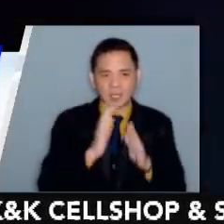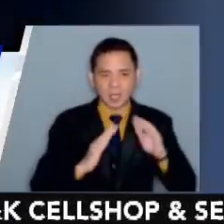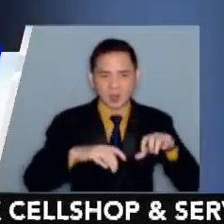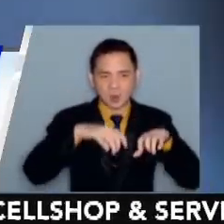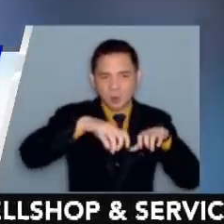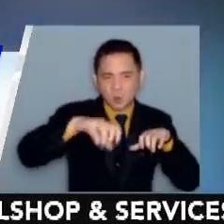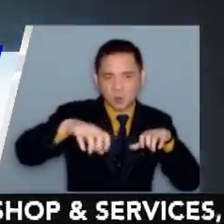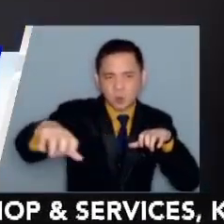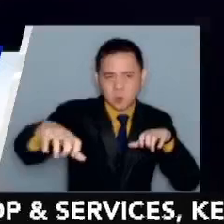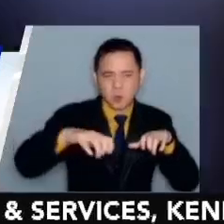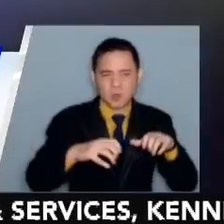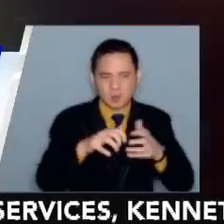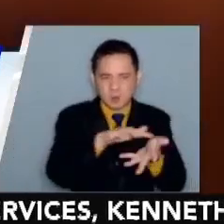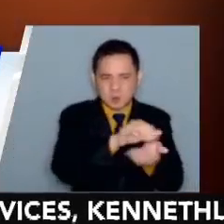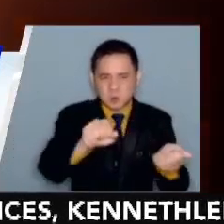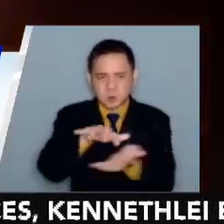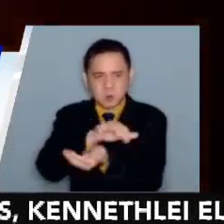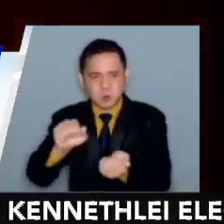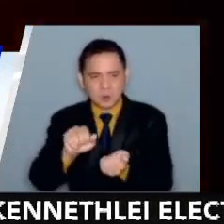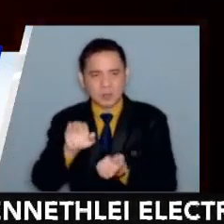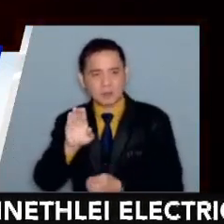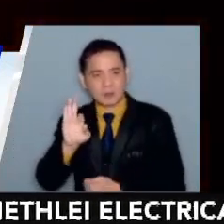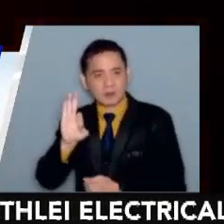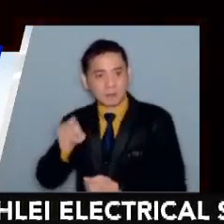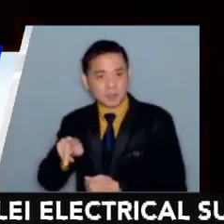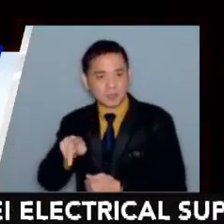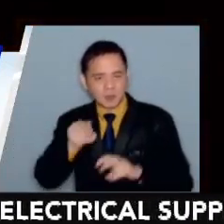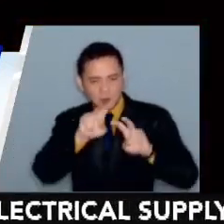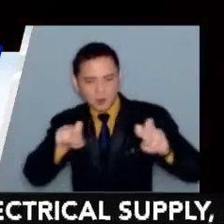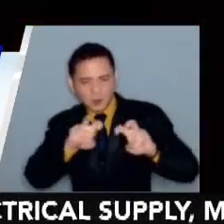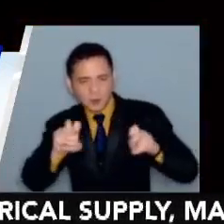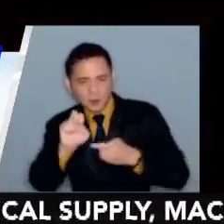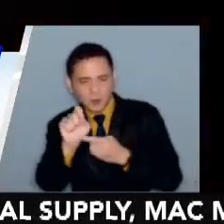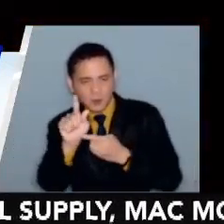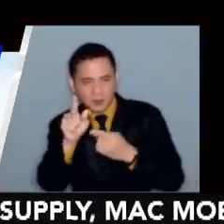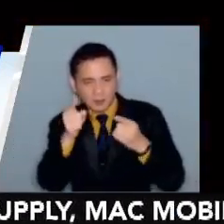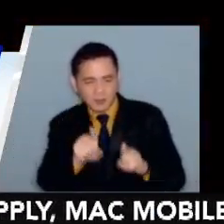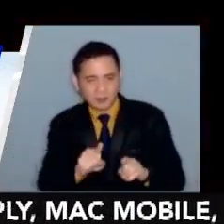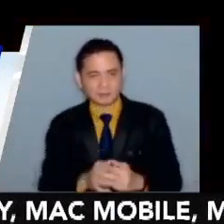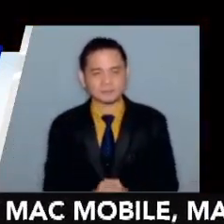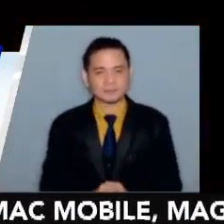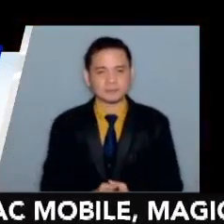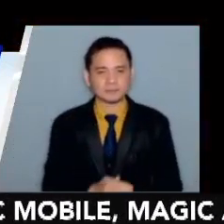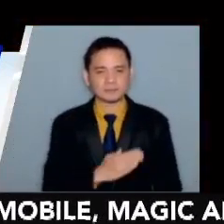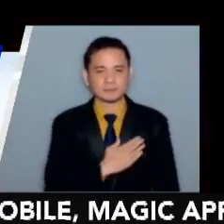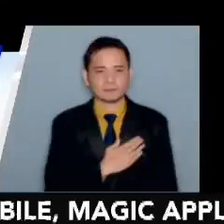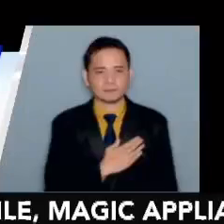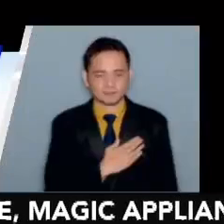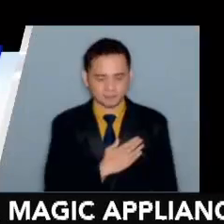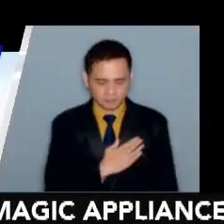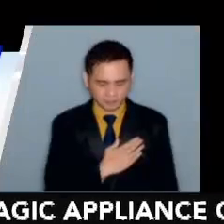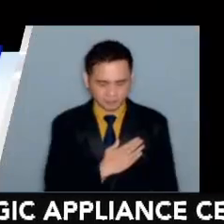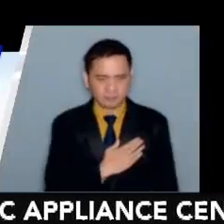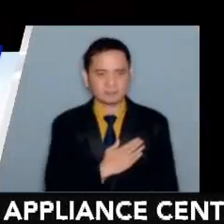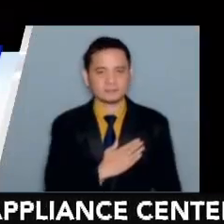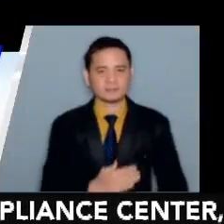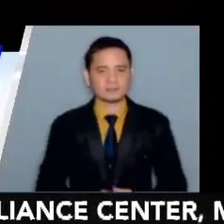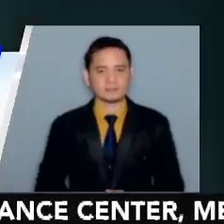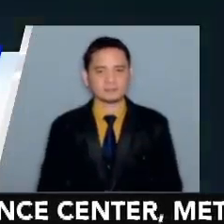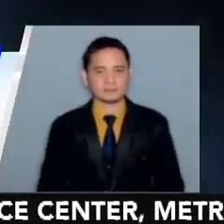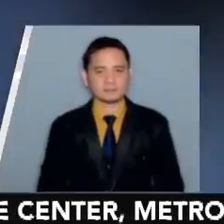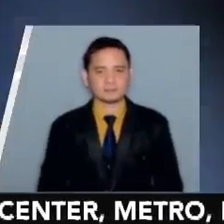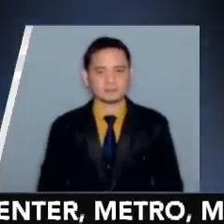pa ng bure of fire protection ang sanhi ng apoy ito ang latest mula sa parre para sa GMA integrated new